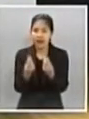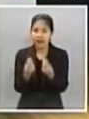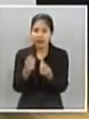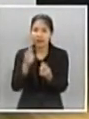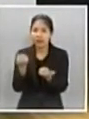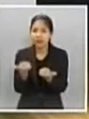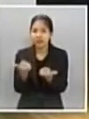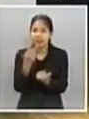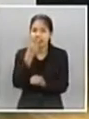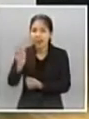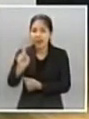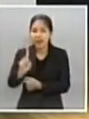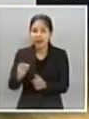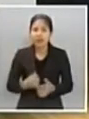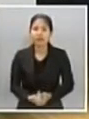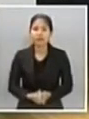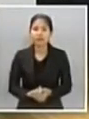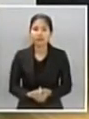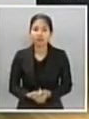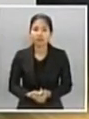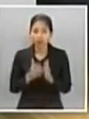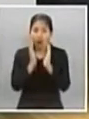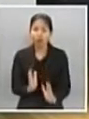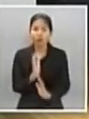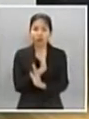ทศค่ะถ้าทั่วประเทศรวมแล้วคือ